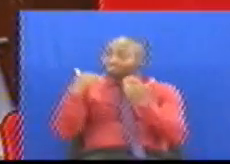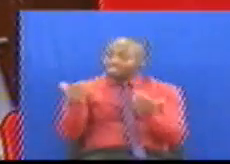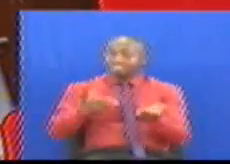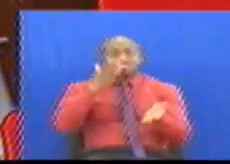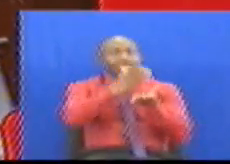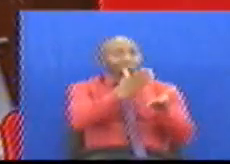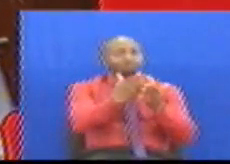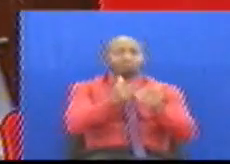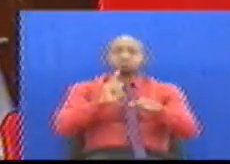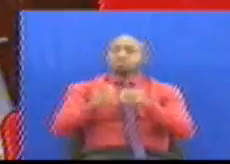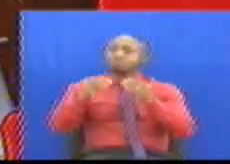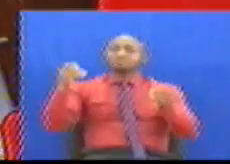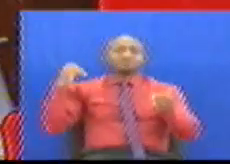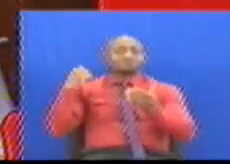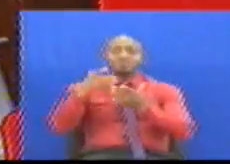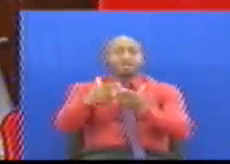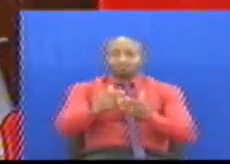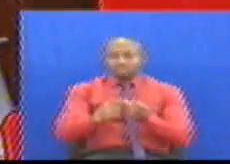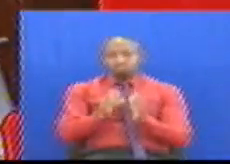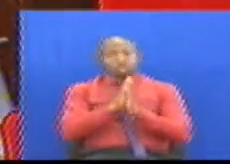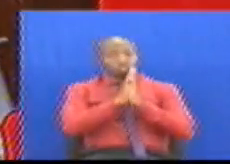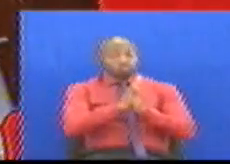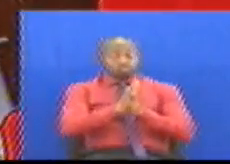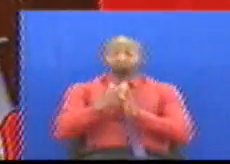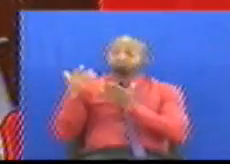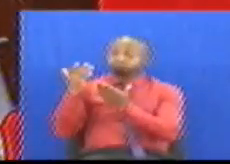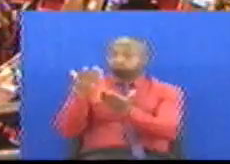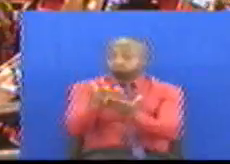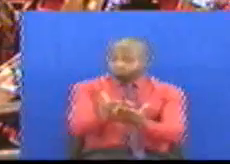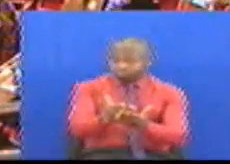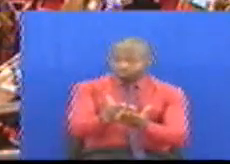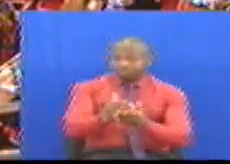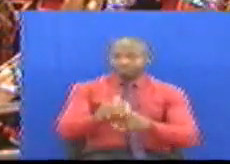muda mrefu. Baada ya kusema hayo, nashukuru sana, naomba kuwasilisha. Asante sana.